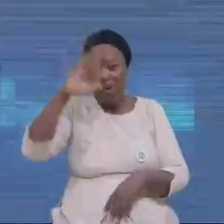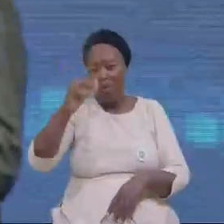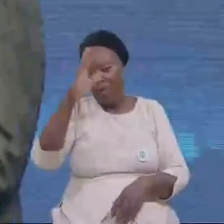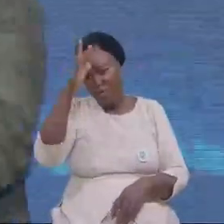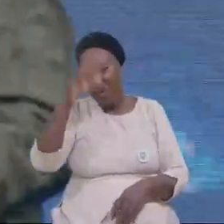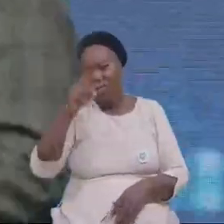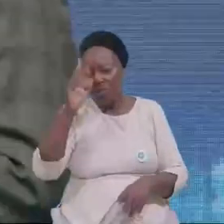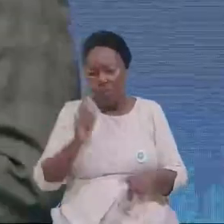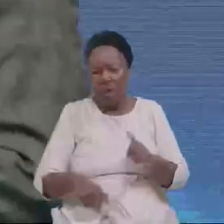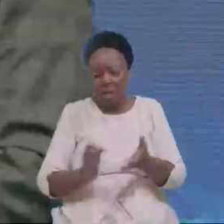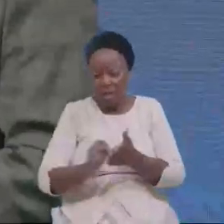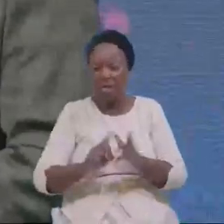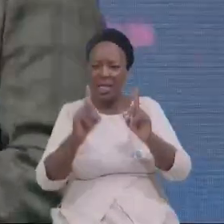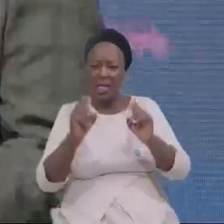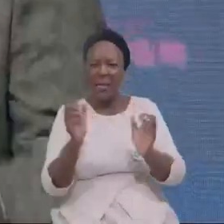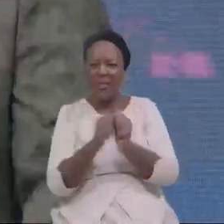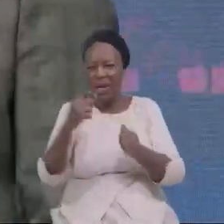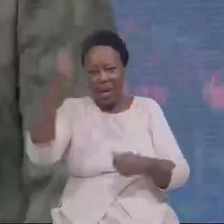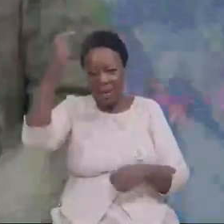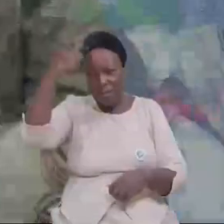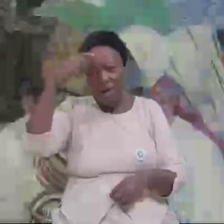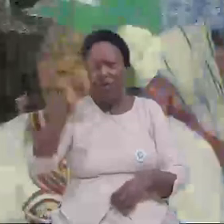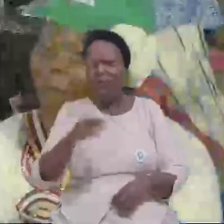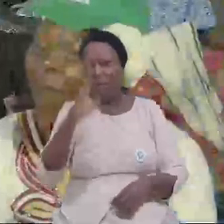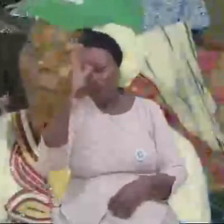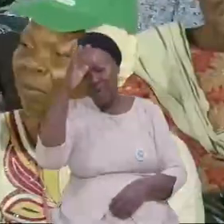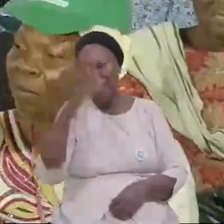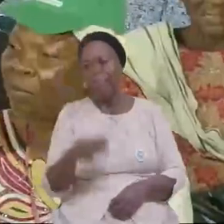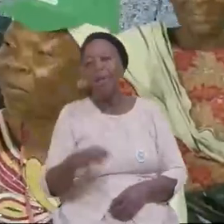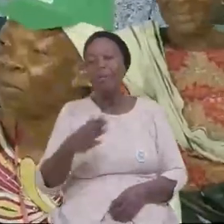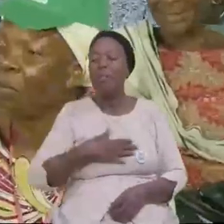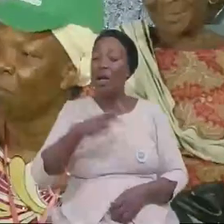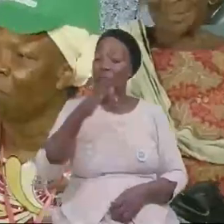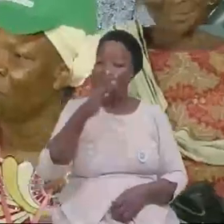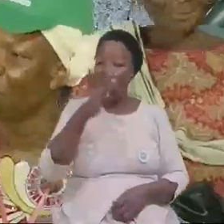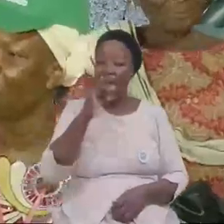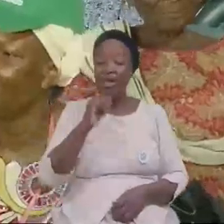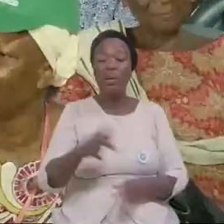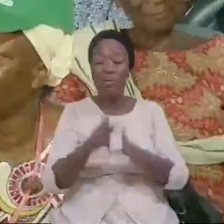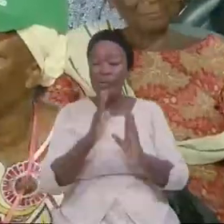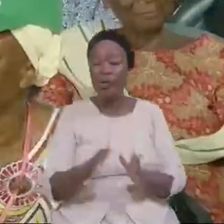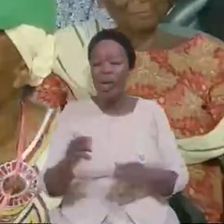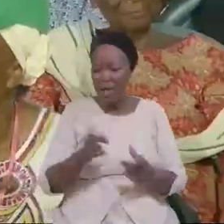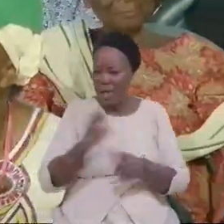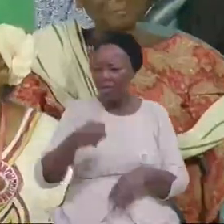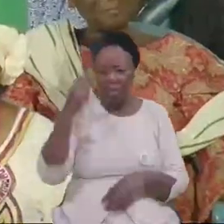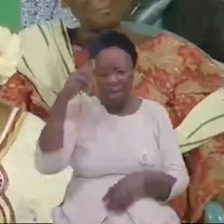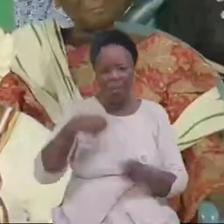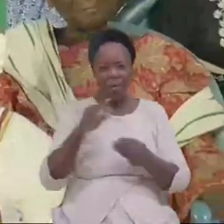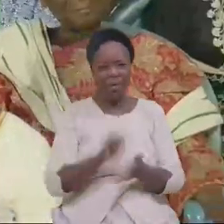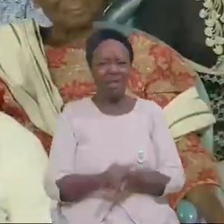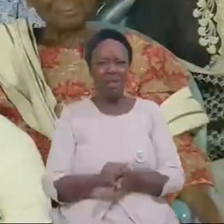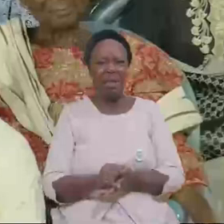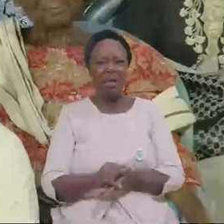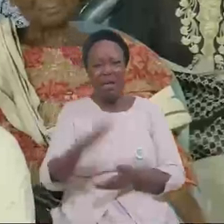Tu ne peux pas passer un examen avec le cerveau de ton papa. Oh, maman est également professeur. Est-ce que tu veux penser à cela? Papa,